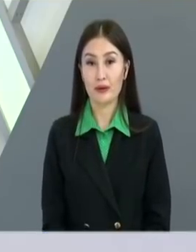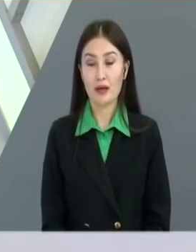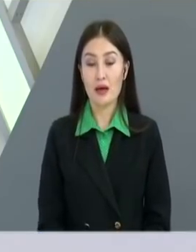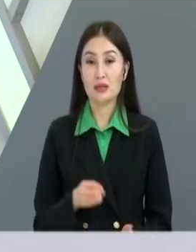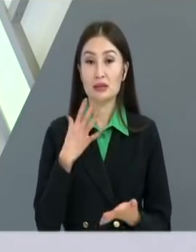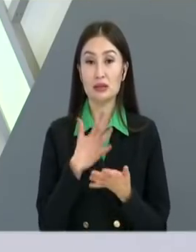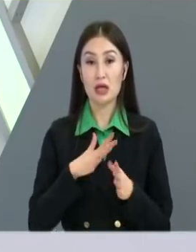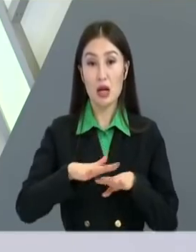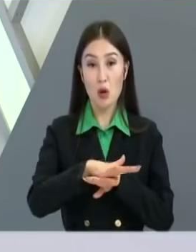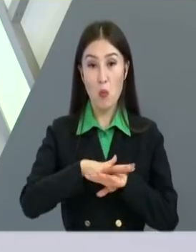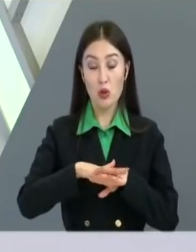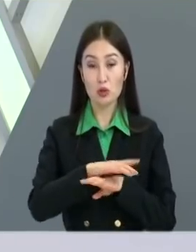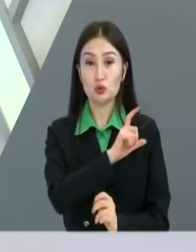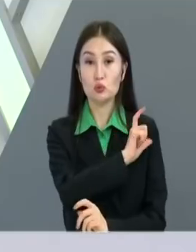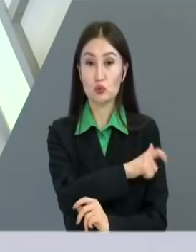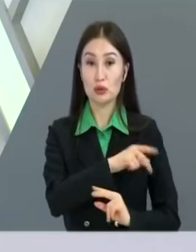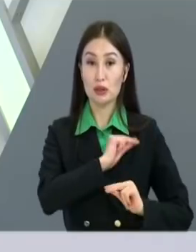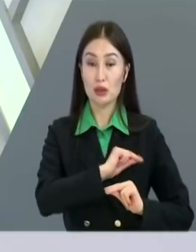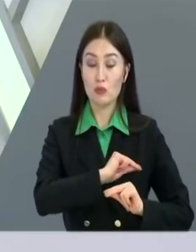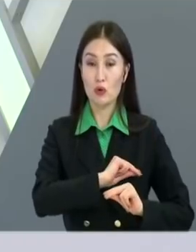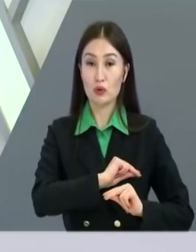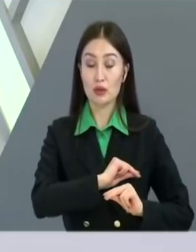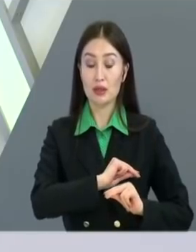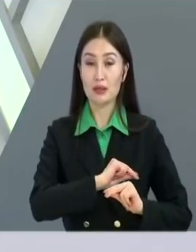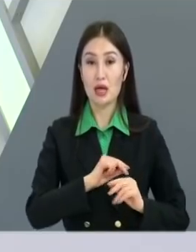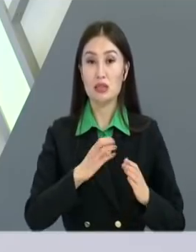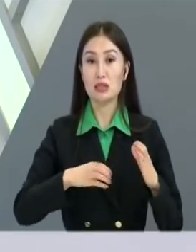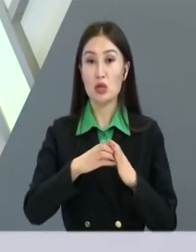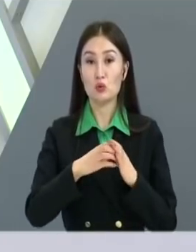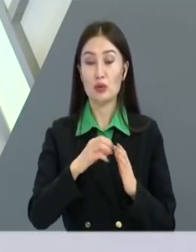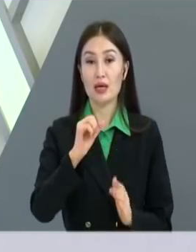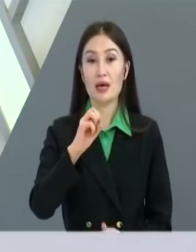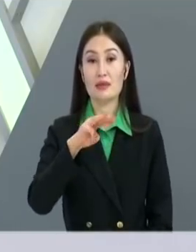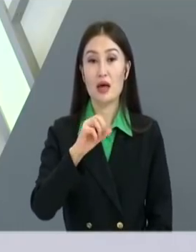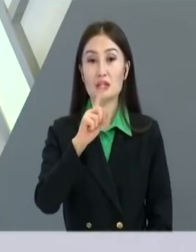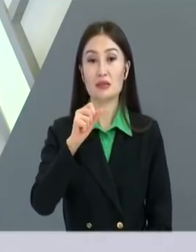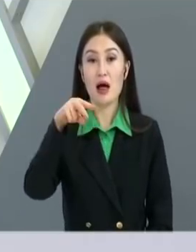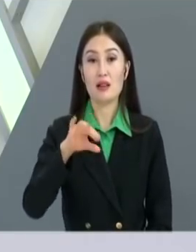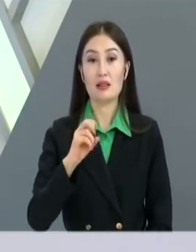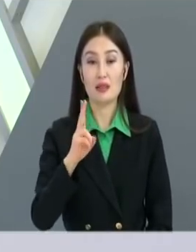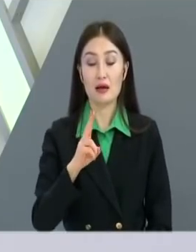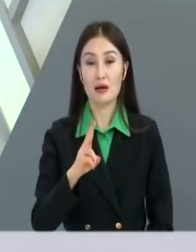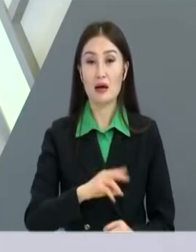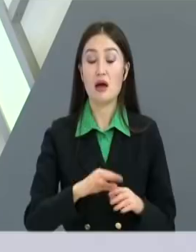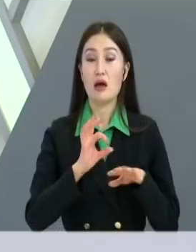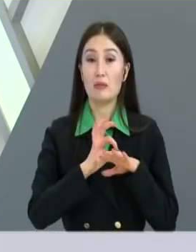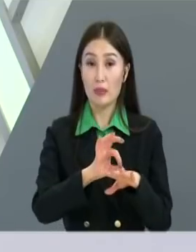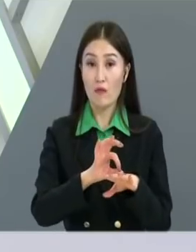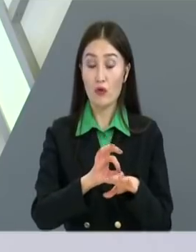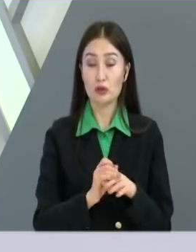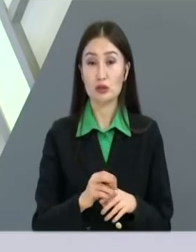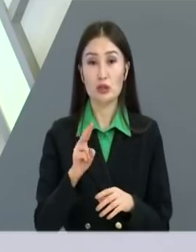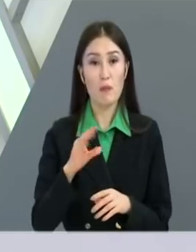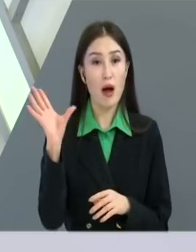На центральной площади Алатау усиленно работают сотрудники Тазалыка. По их словам, подобные мероприятия проводились повсеместно, по мере